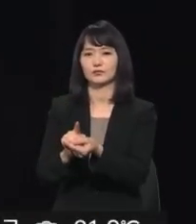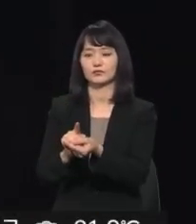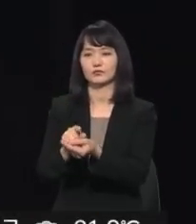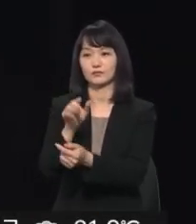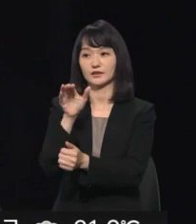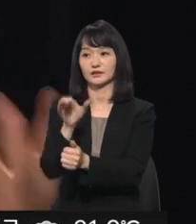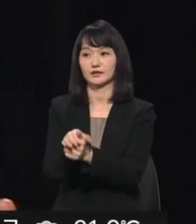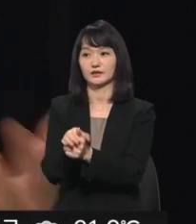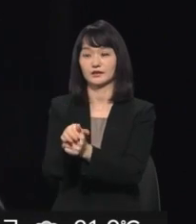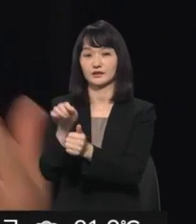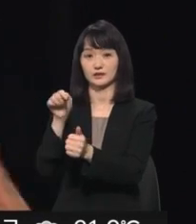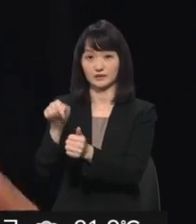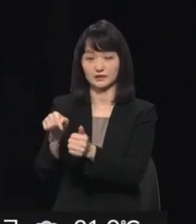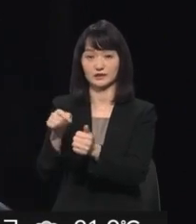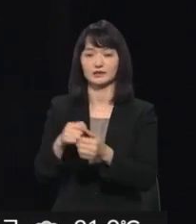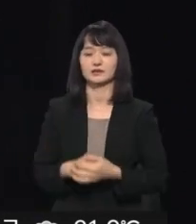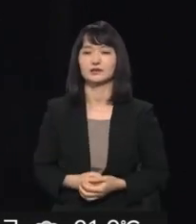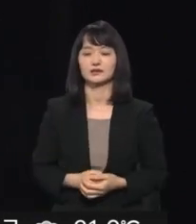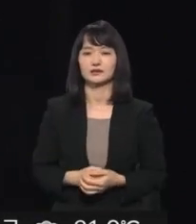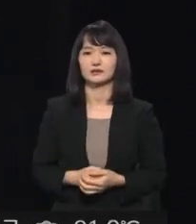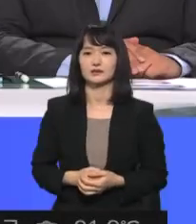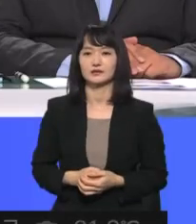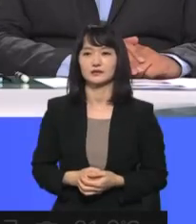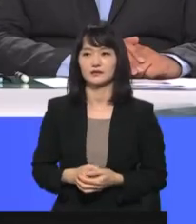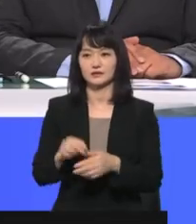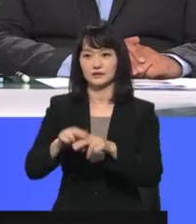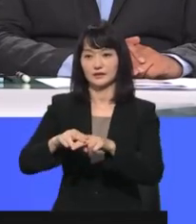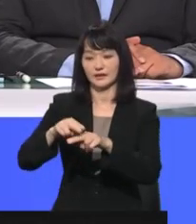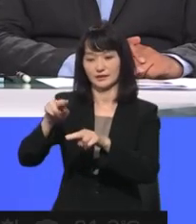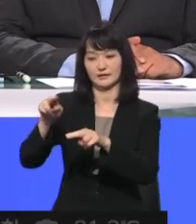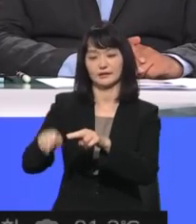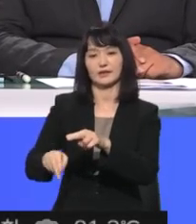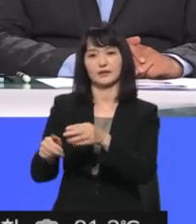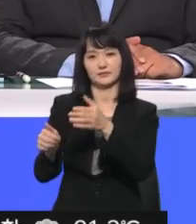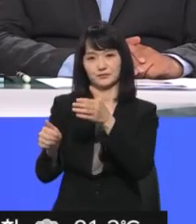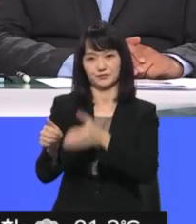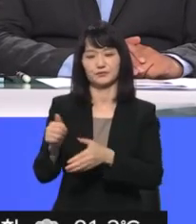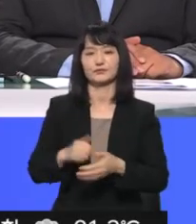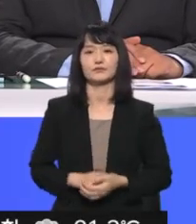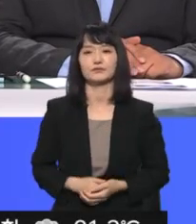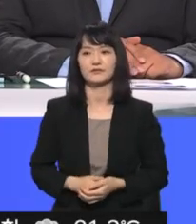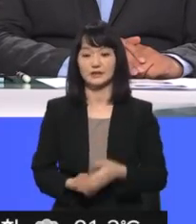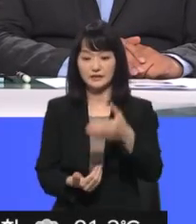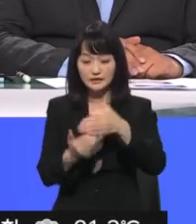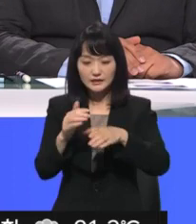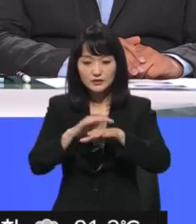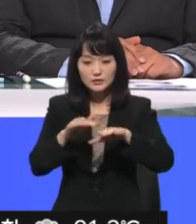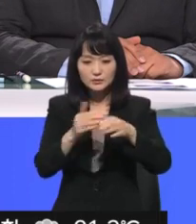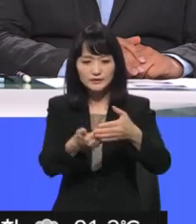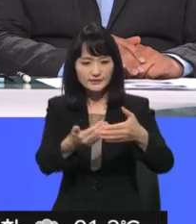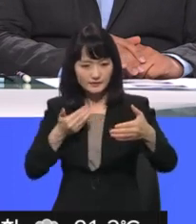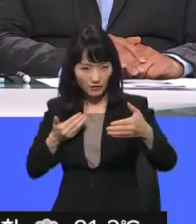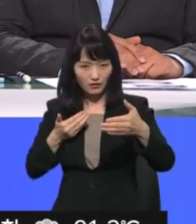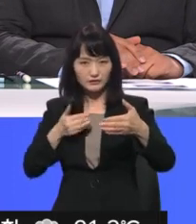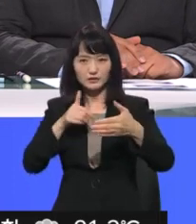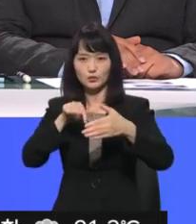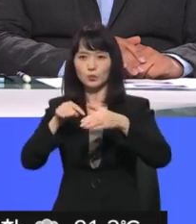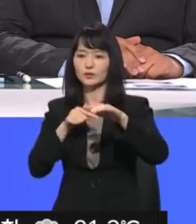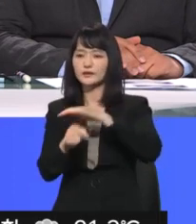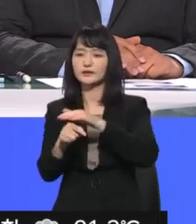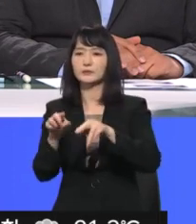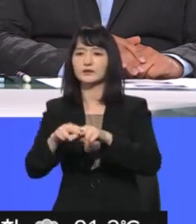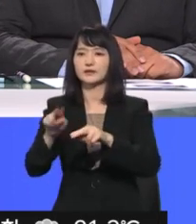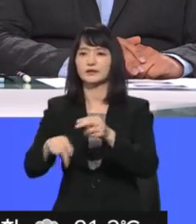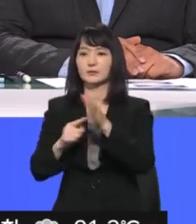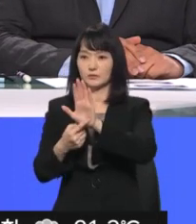그렇죠 단 차탄 10살 얘기했죠 아까 제가 말씀드린 수술하는데 수습 하긴 전에 사퇴 표명 을 해면 되는 건데 지금 그걸 안에서 문제